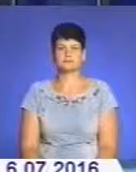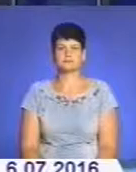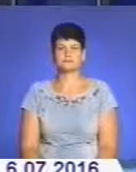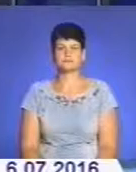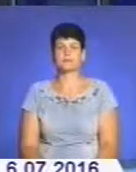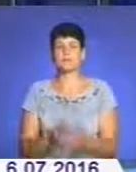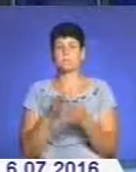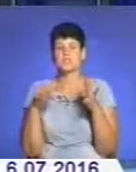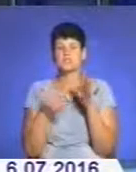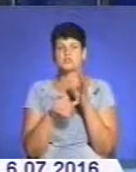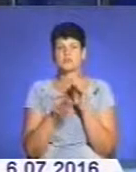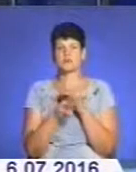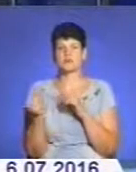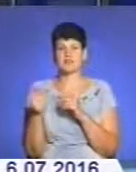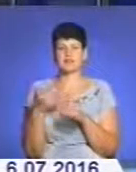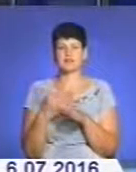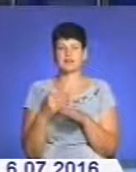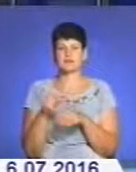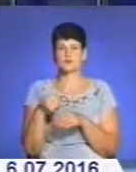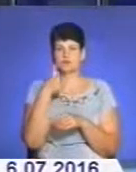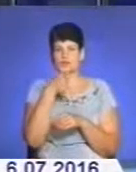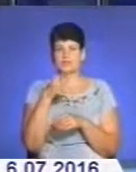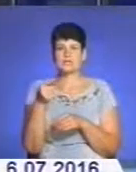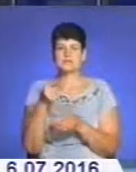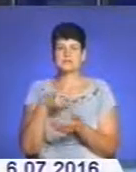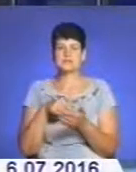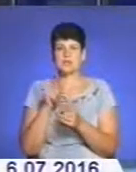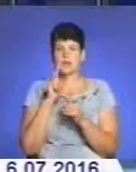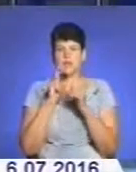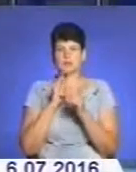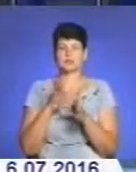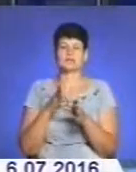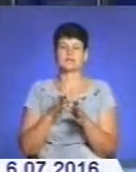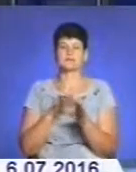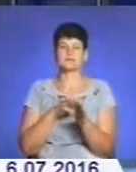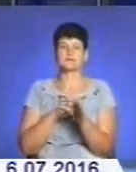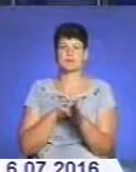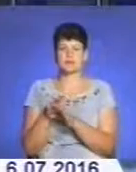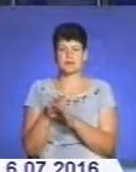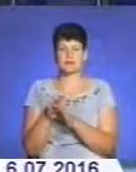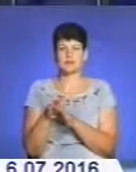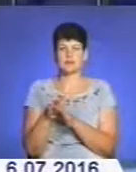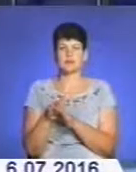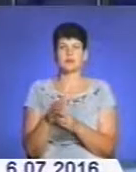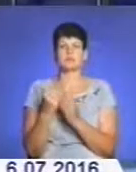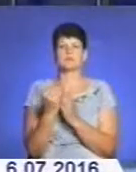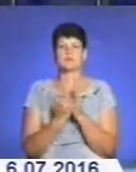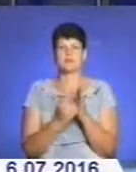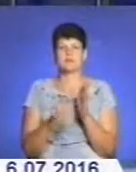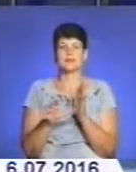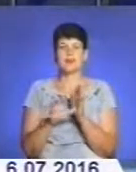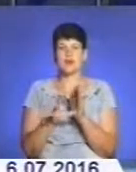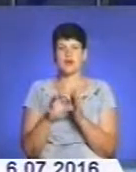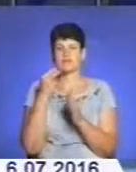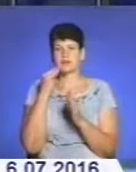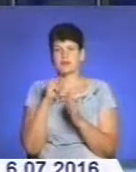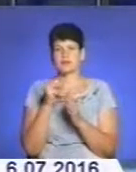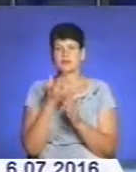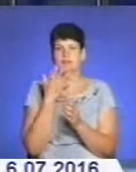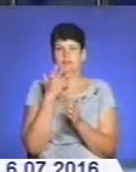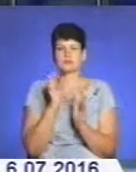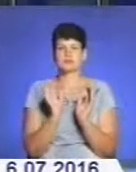Понад 6 мільйонів гривень виділила цьогоріч Тернопільська міська рада на реалізацію програми енергоефективності, енергозбереження та